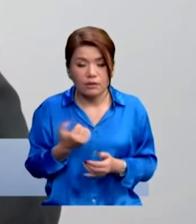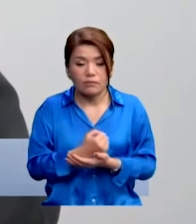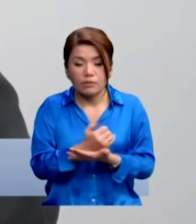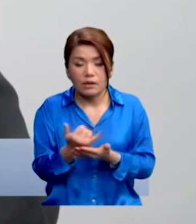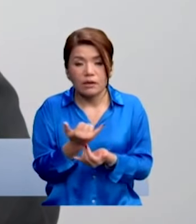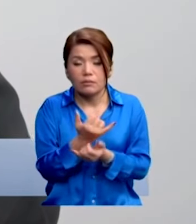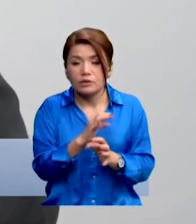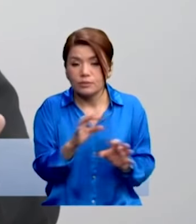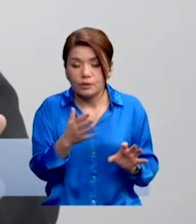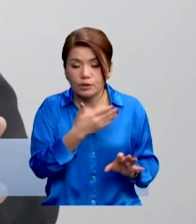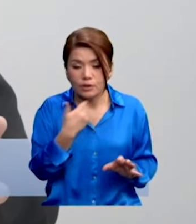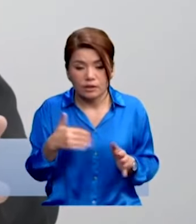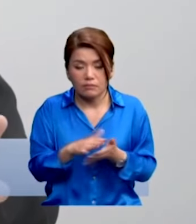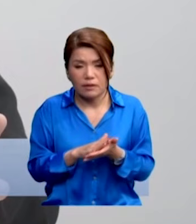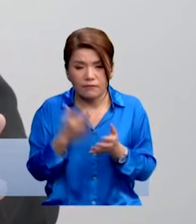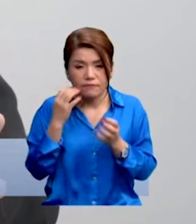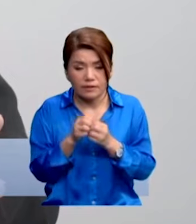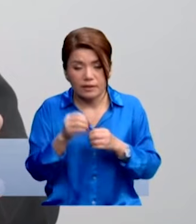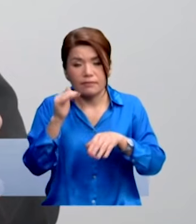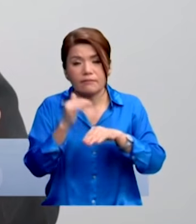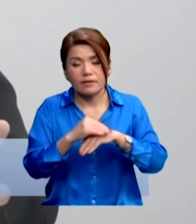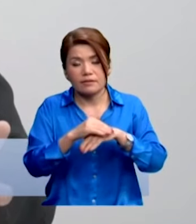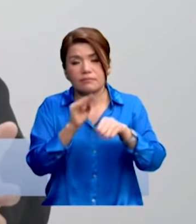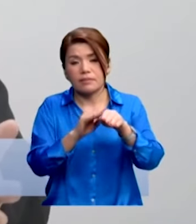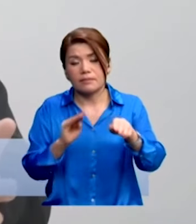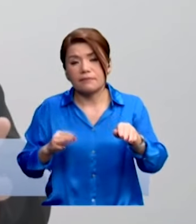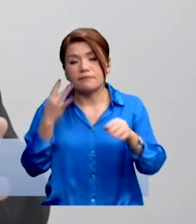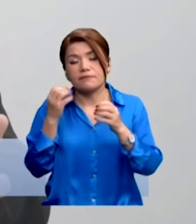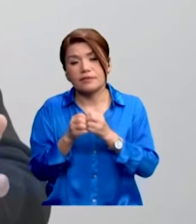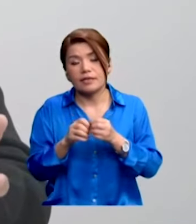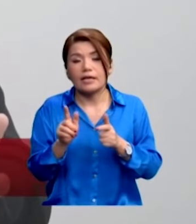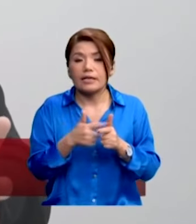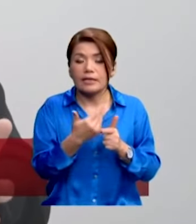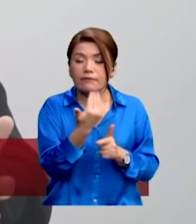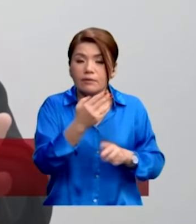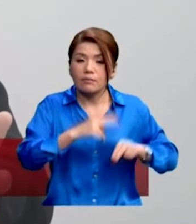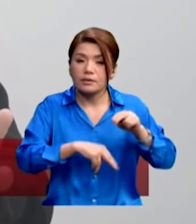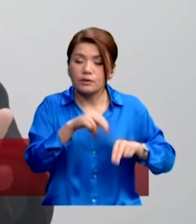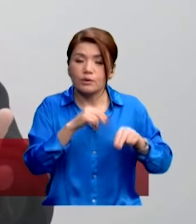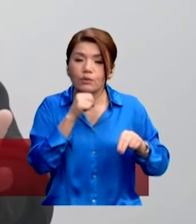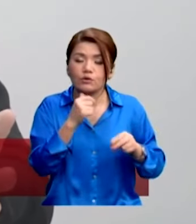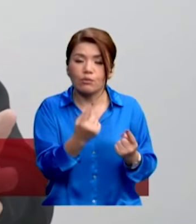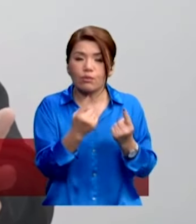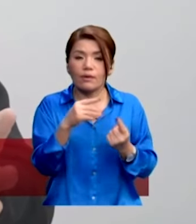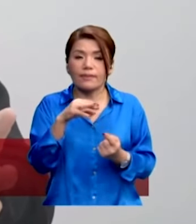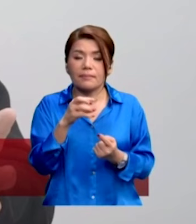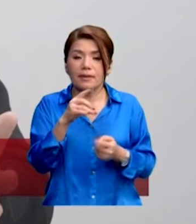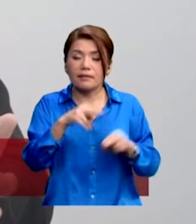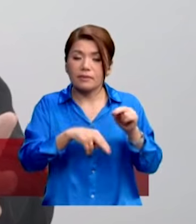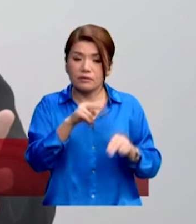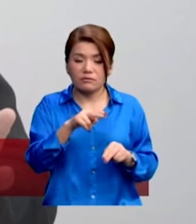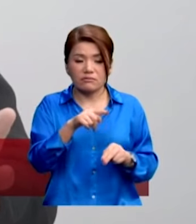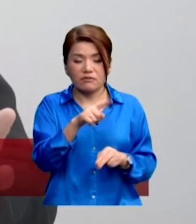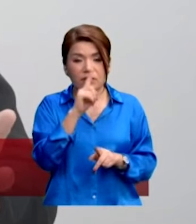хоть как делаете Это так и будет вечером или вы построите терминал в Кустанае большой на объездной